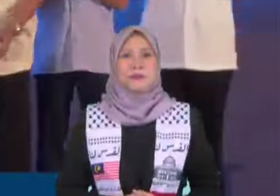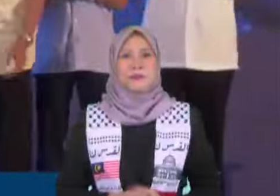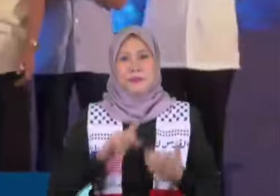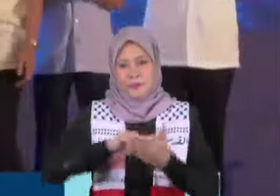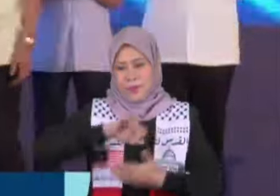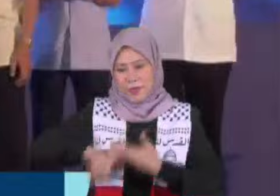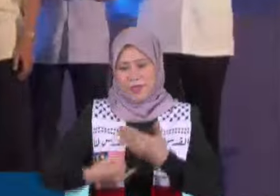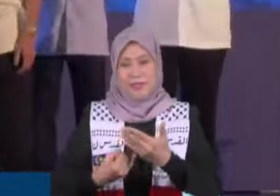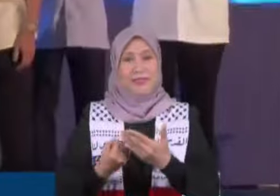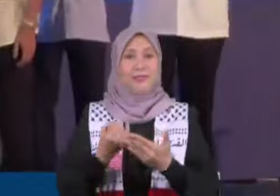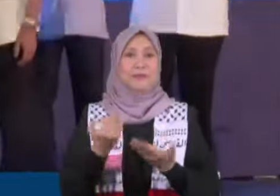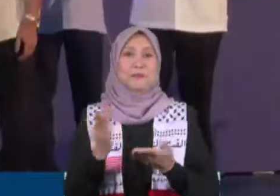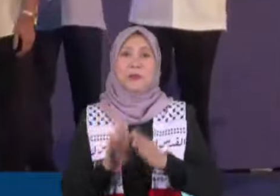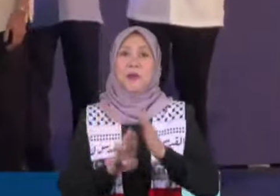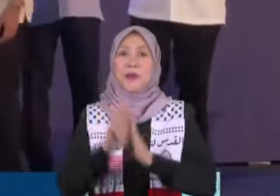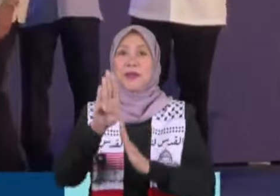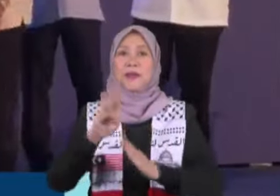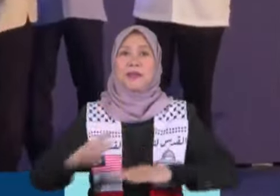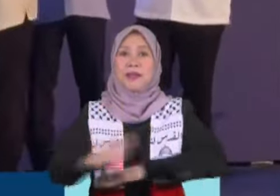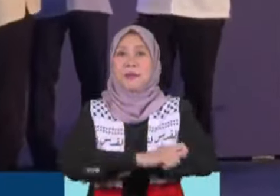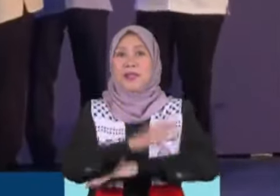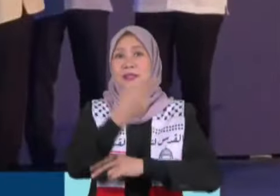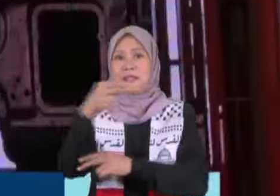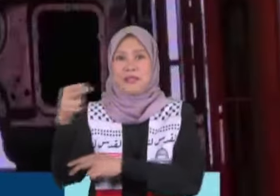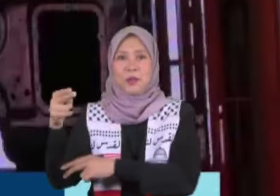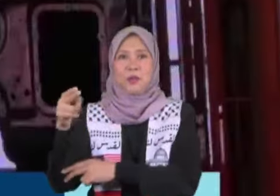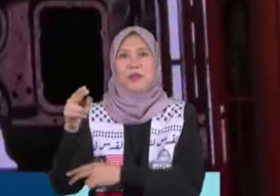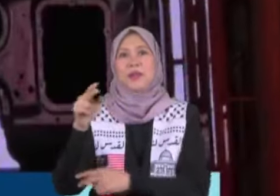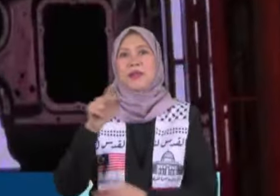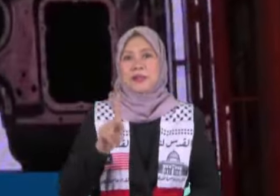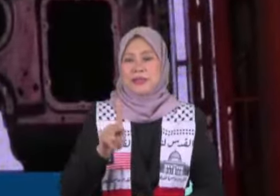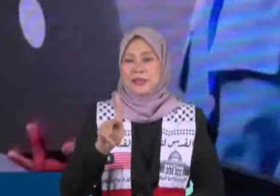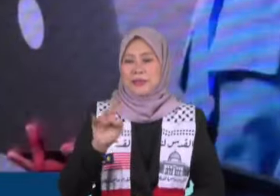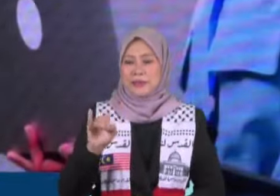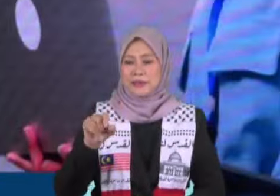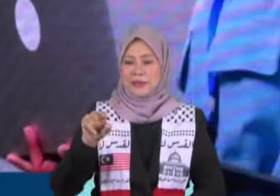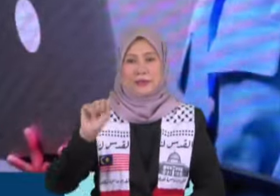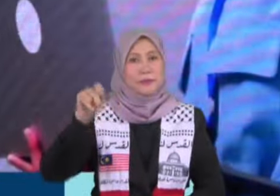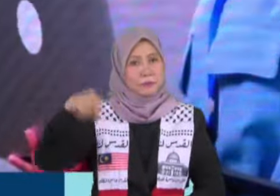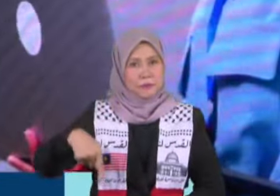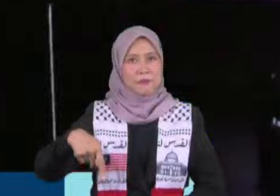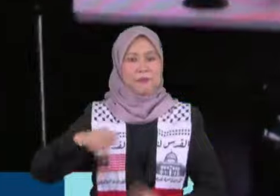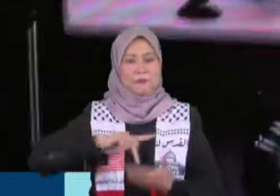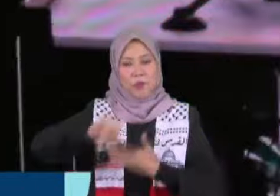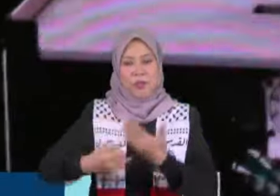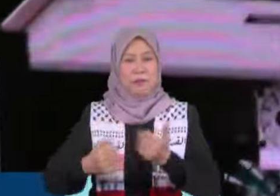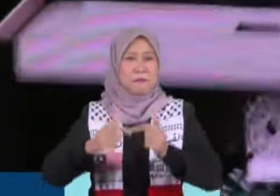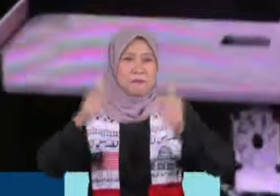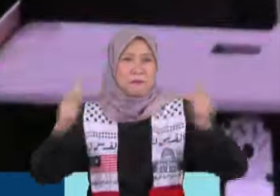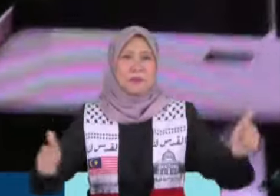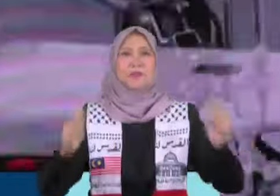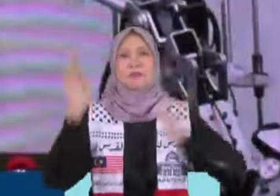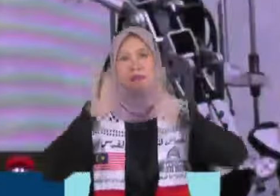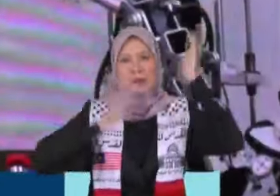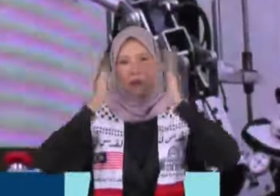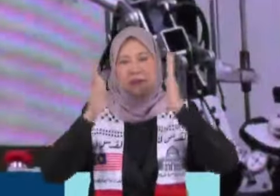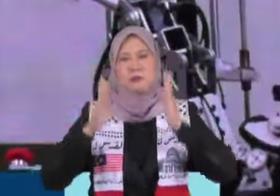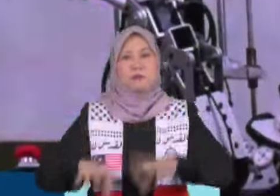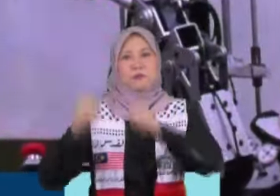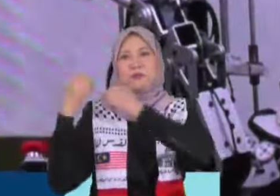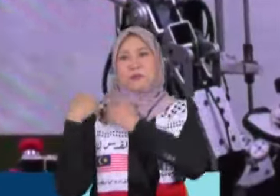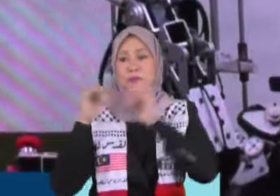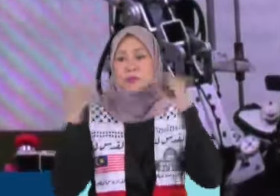Projek pembangunan Taman Perindustrian Kijau bersepadu Kerian gigip antara projek industri terbesar di Malaysia. Dikendali Syarikat Bumi